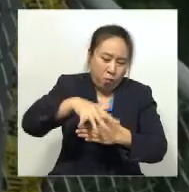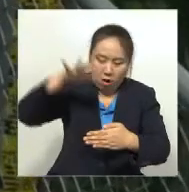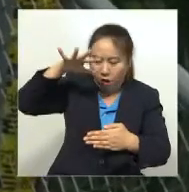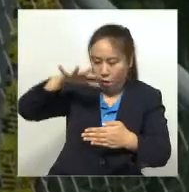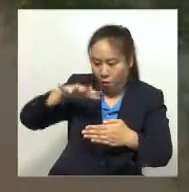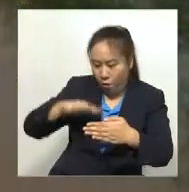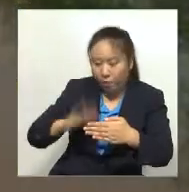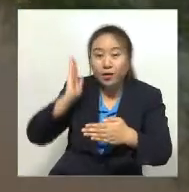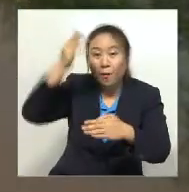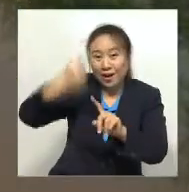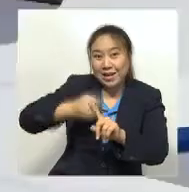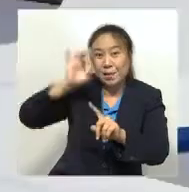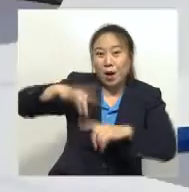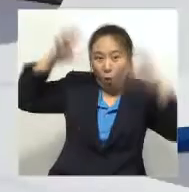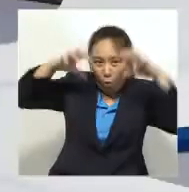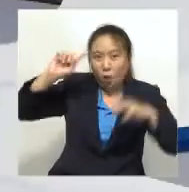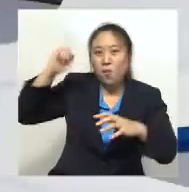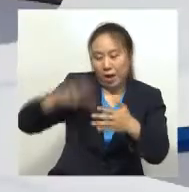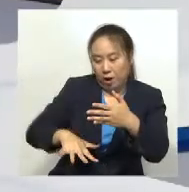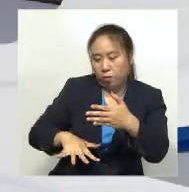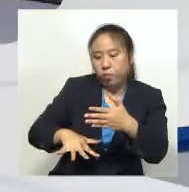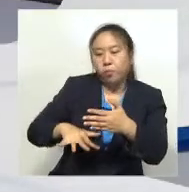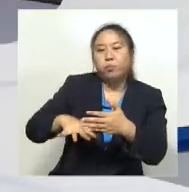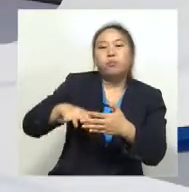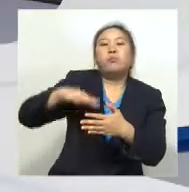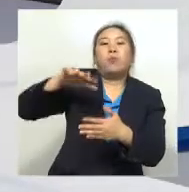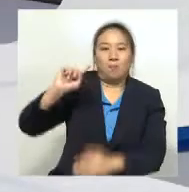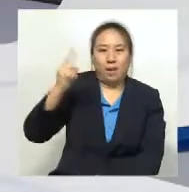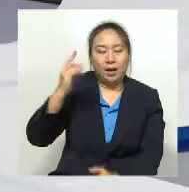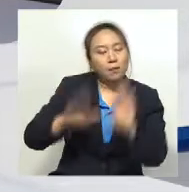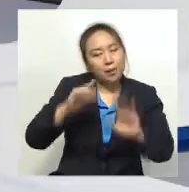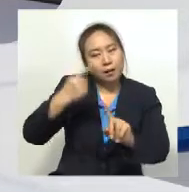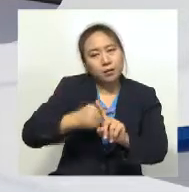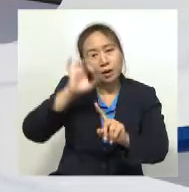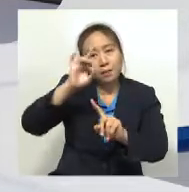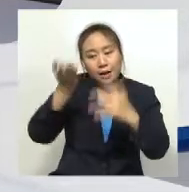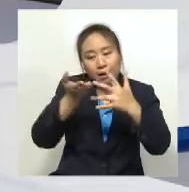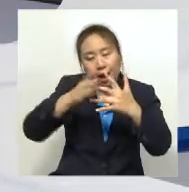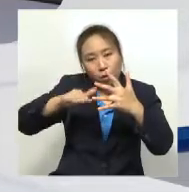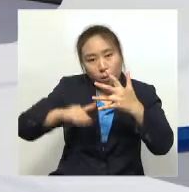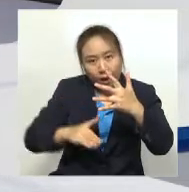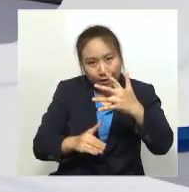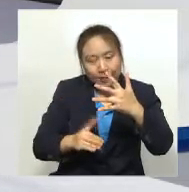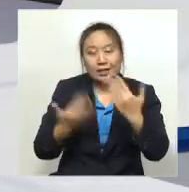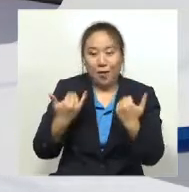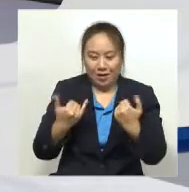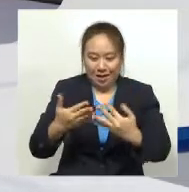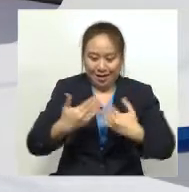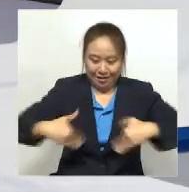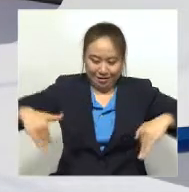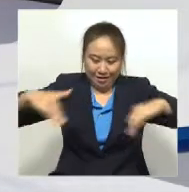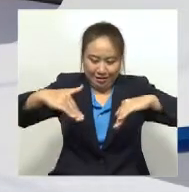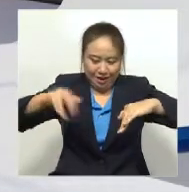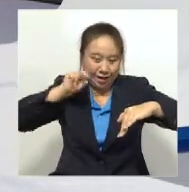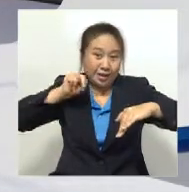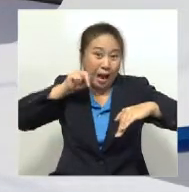งของกลางเดือนสิงหาคมและเมื่อถึงช่วงที่ฝนชุกจริงๆตั้งแต่กลางเดือนสิงหาคมลงไปเนี่ยก็จะทำให้มีพื้นที่ในการรองรับปริ